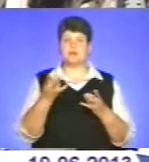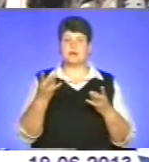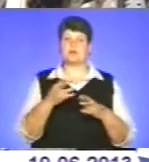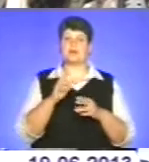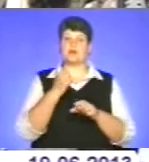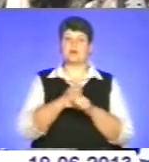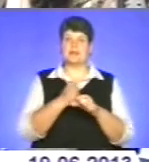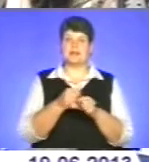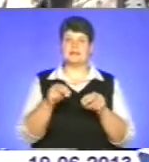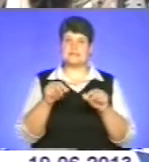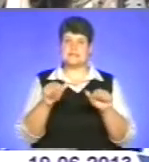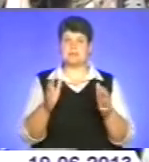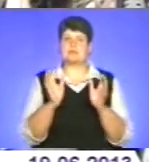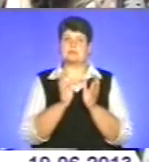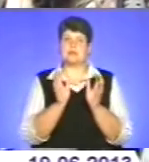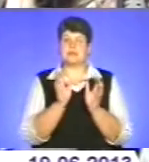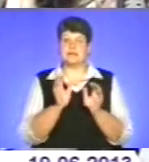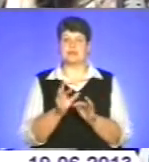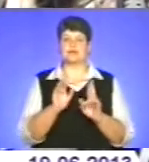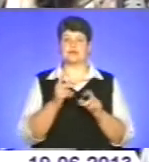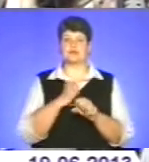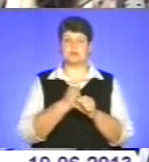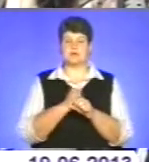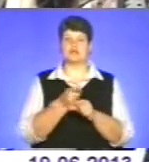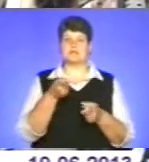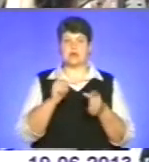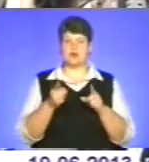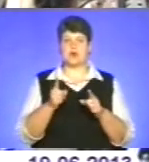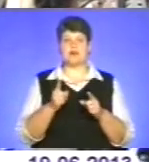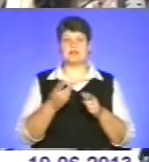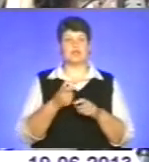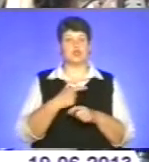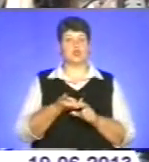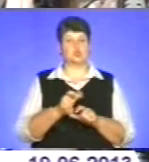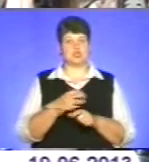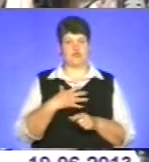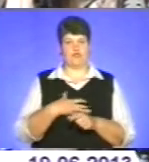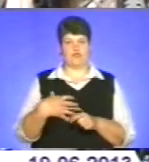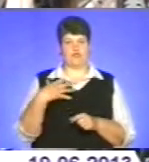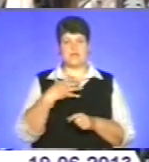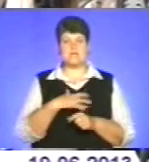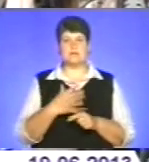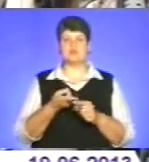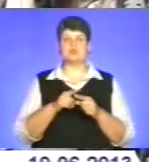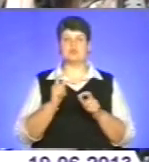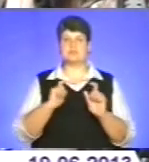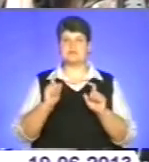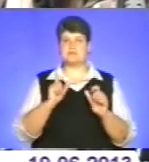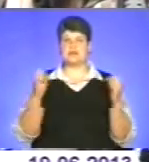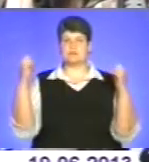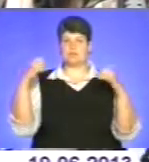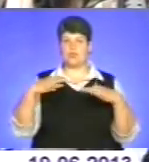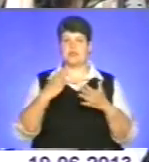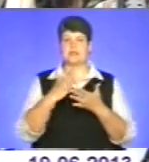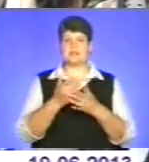обробляти землю, як її зберегти, як зробити щось натуральне, органічне, є дуже-дуже важливим. Тому такого роду семінари, збори є, ну,